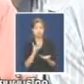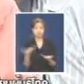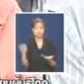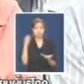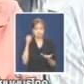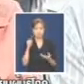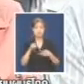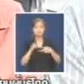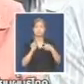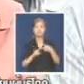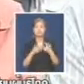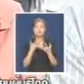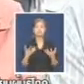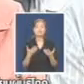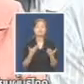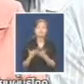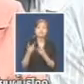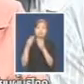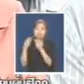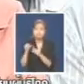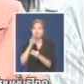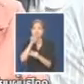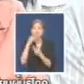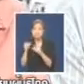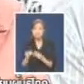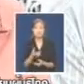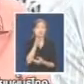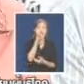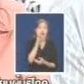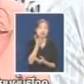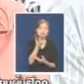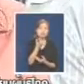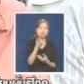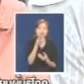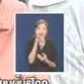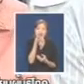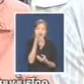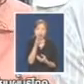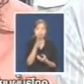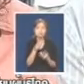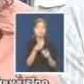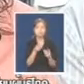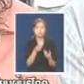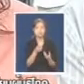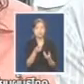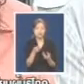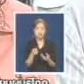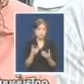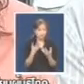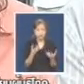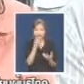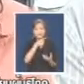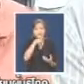สุดกับสินค้าที่ซื้ออย่างเช่นไข่ไก่หรือร้านอาหารแห้งหาก็คงต้องเป็นเรียกว่ารายการที่